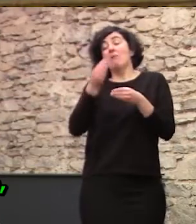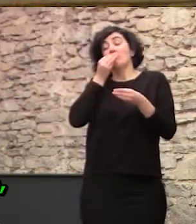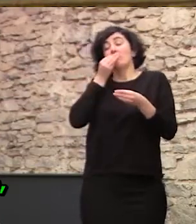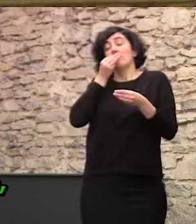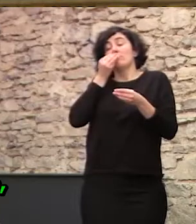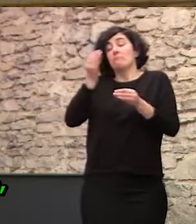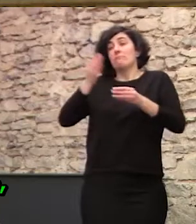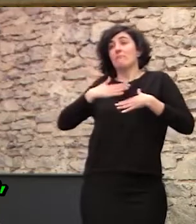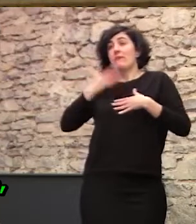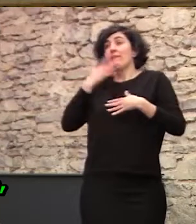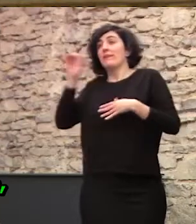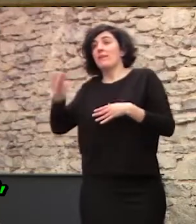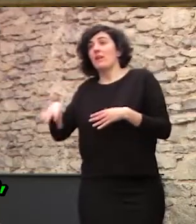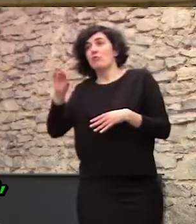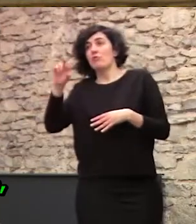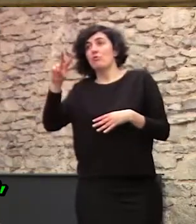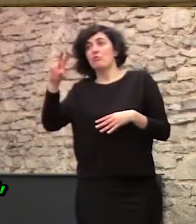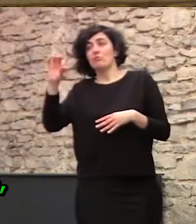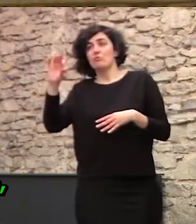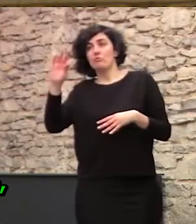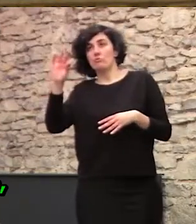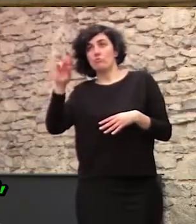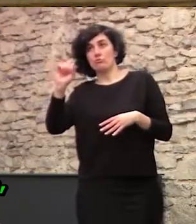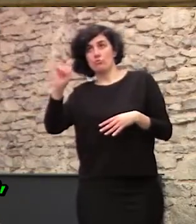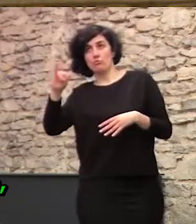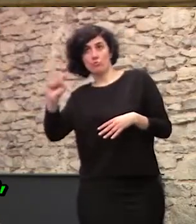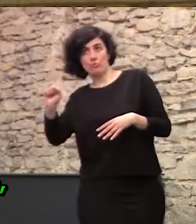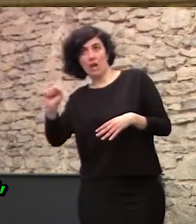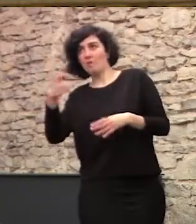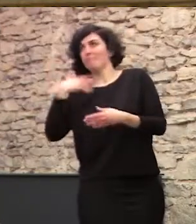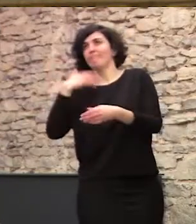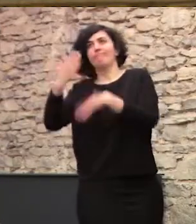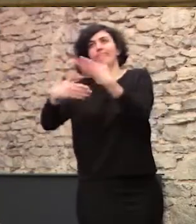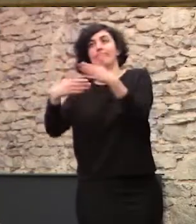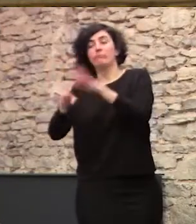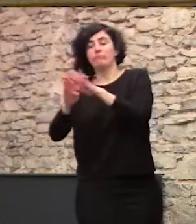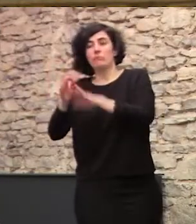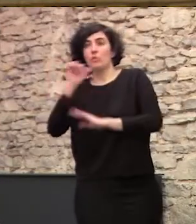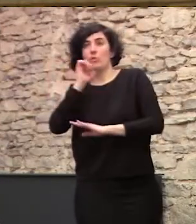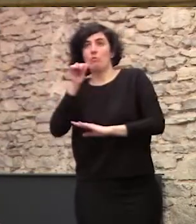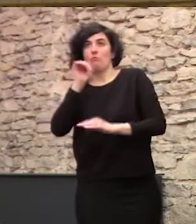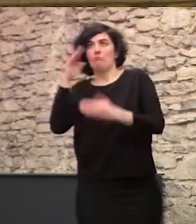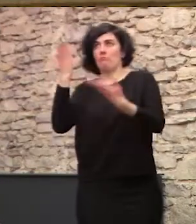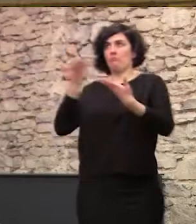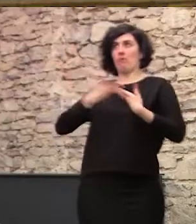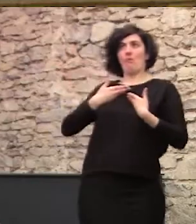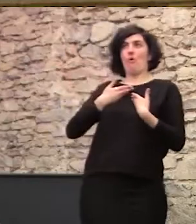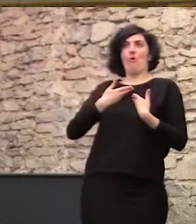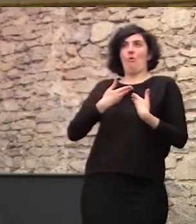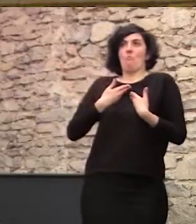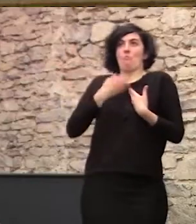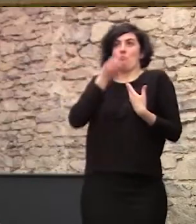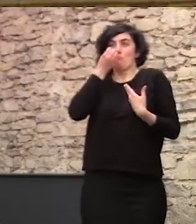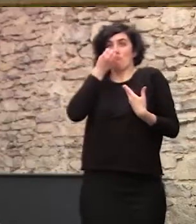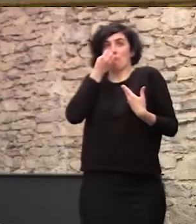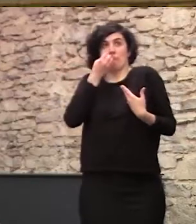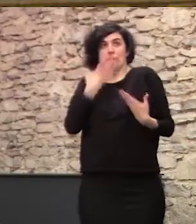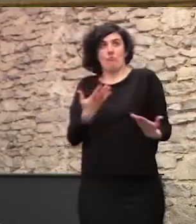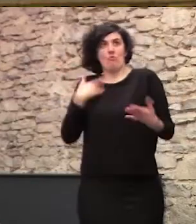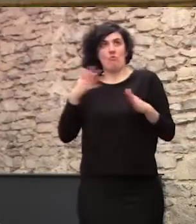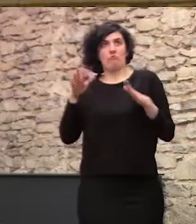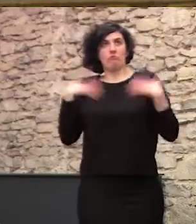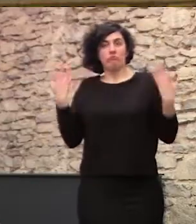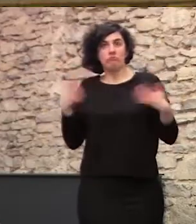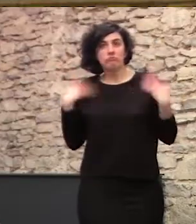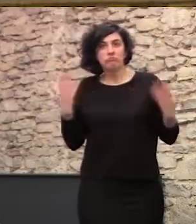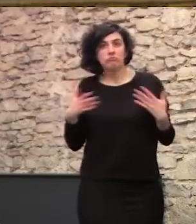eskaini izatenean, ba, bueno, kriston poza berriro, kriston opari irutu zean, eta gainera oso aske ibiltzen naiz, orduan,